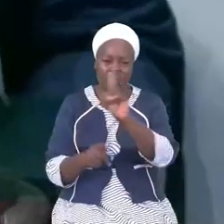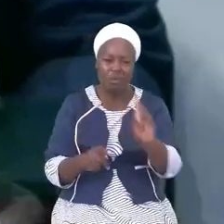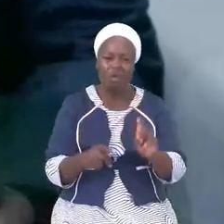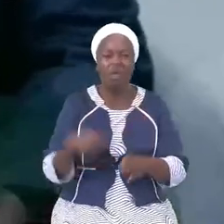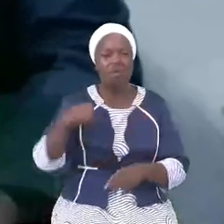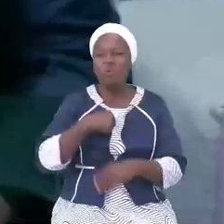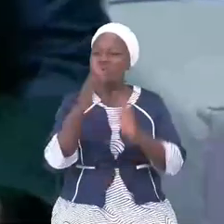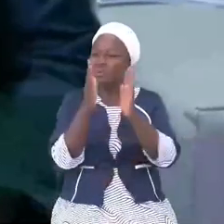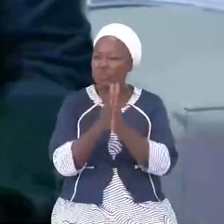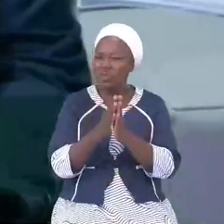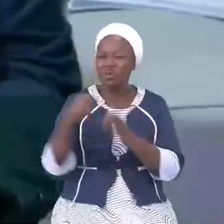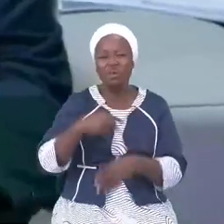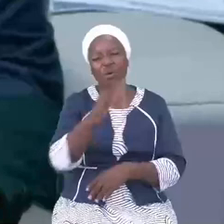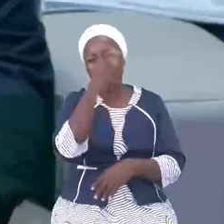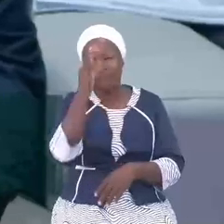jeûne,